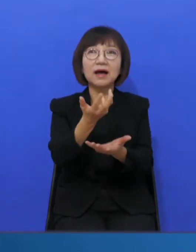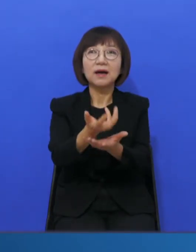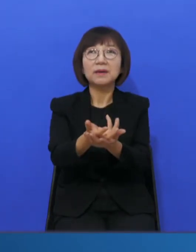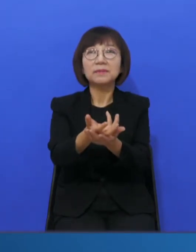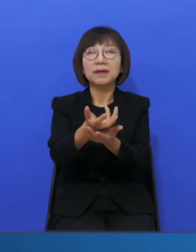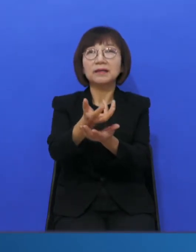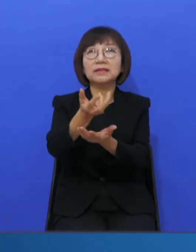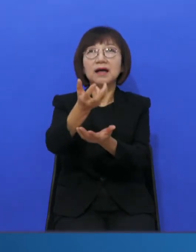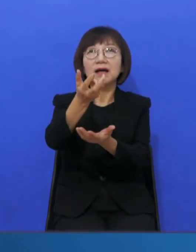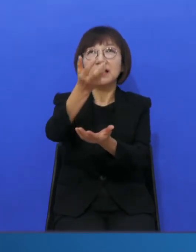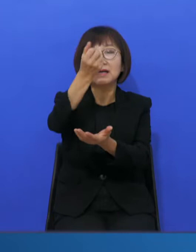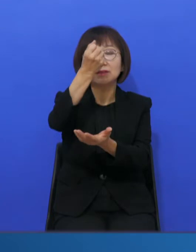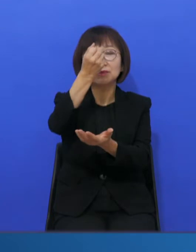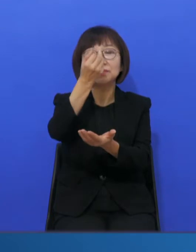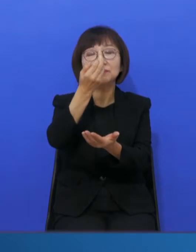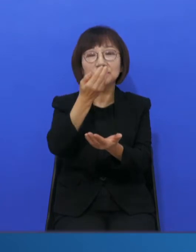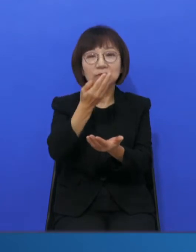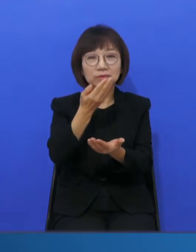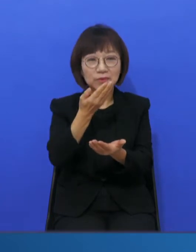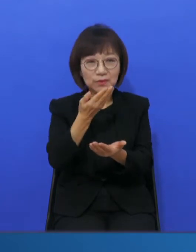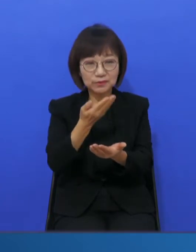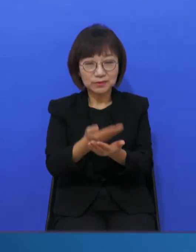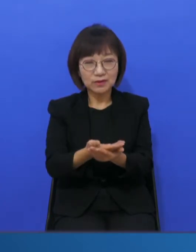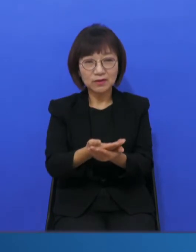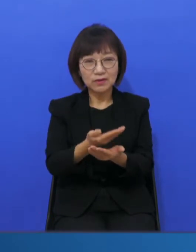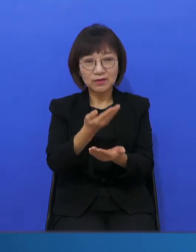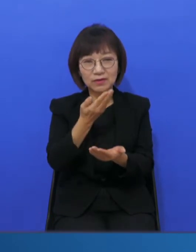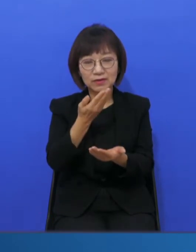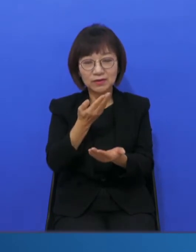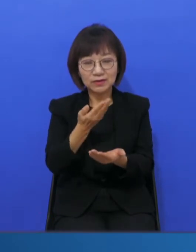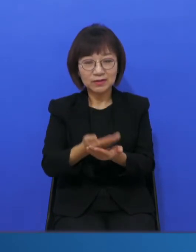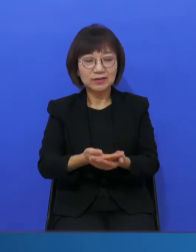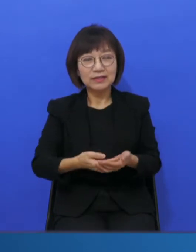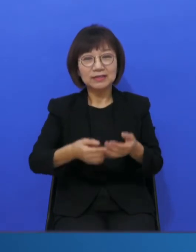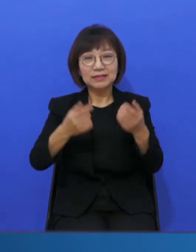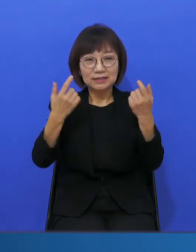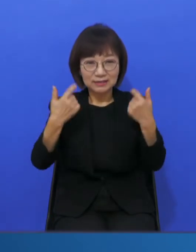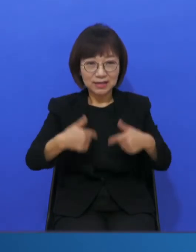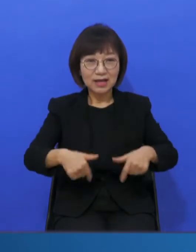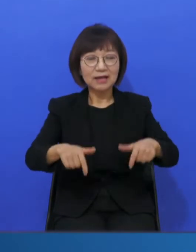정케 하사 받아 주소서.